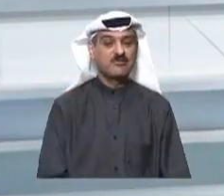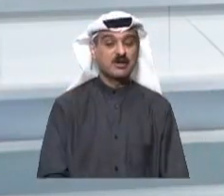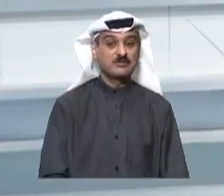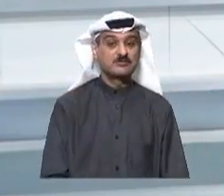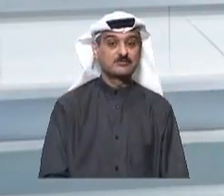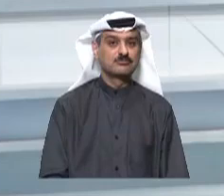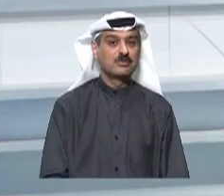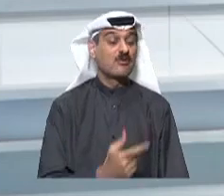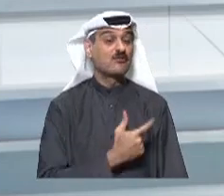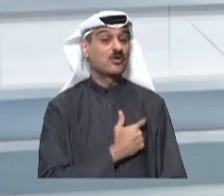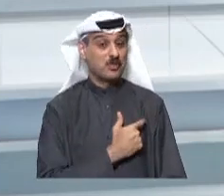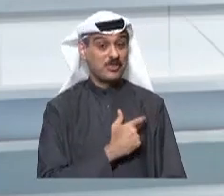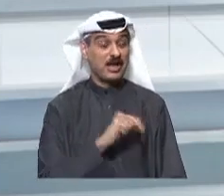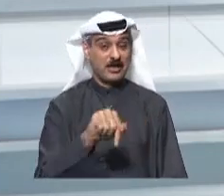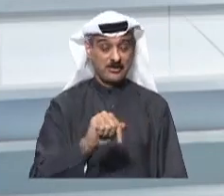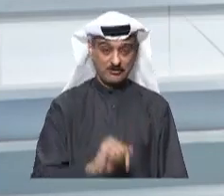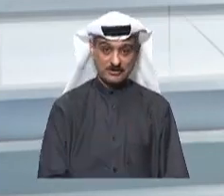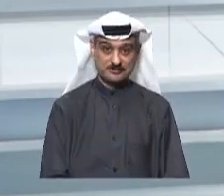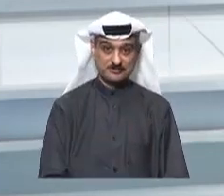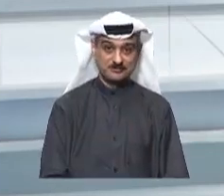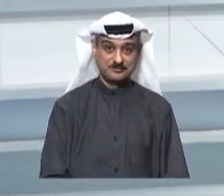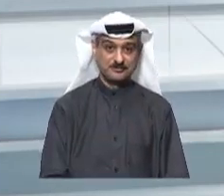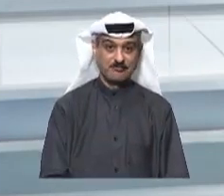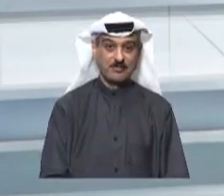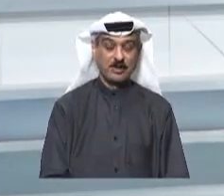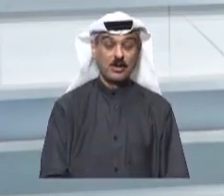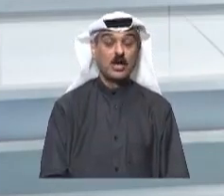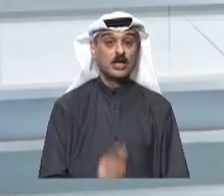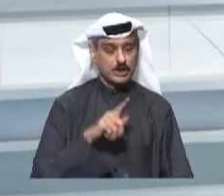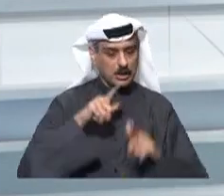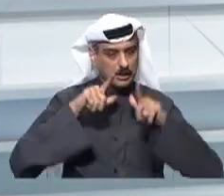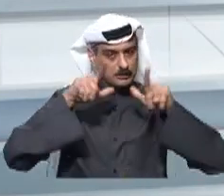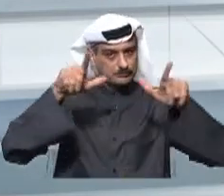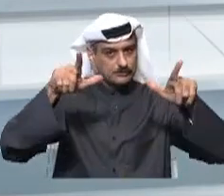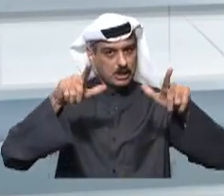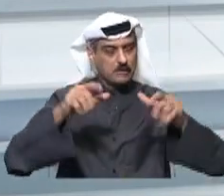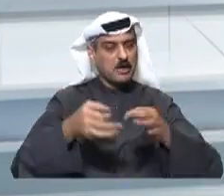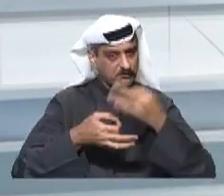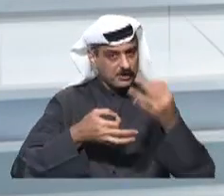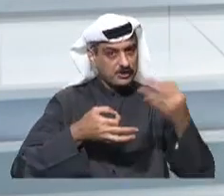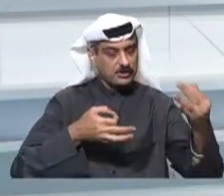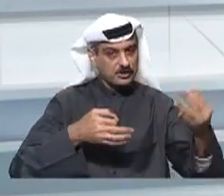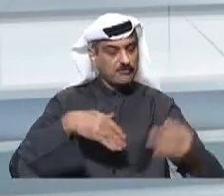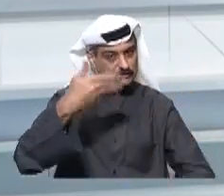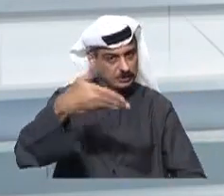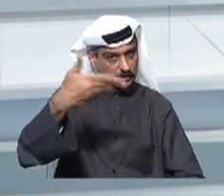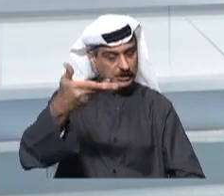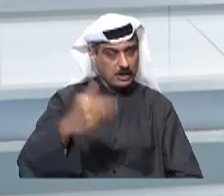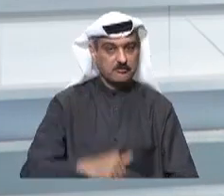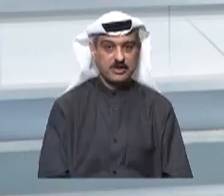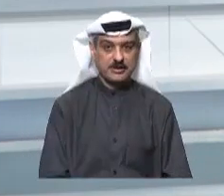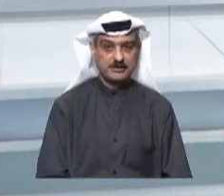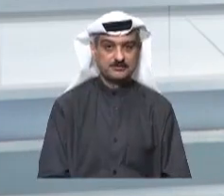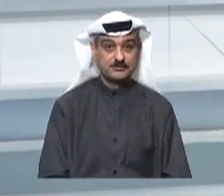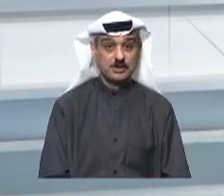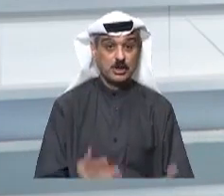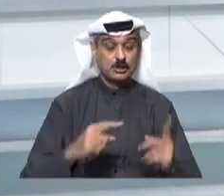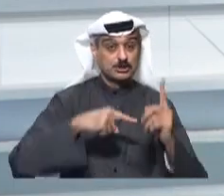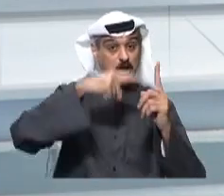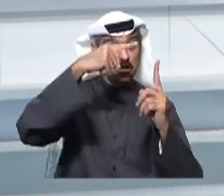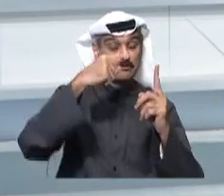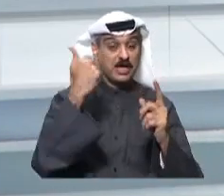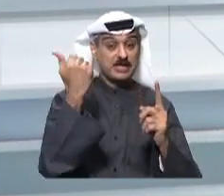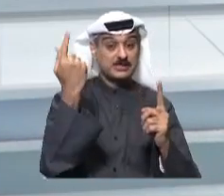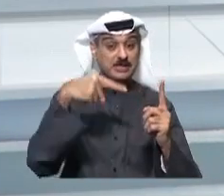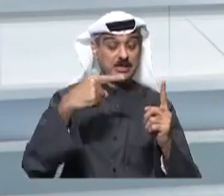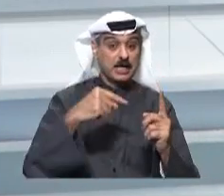أو في عفوا في يوم الثلاثة بإذن الله. راح نوافيكم في تفاصيل أكثر عنها خلال نشراتنا القادمة. العظمى 16 والصغرى